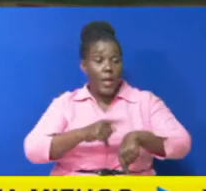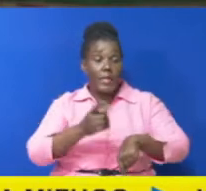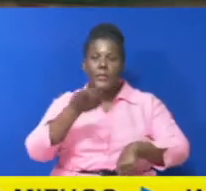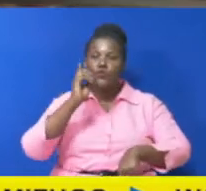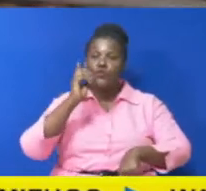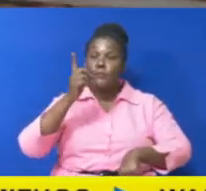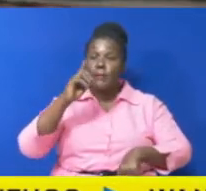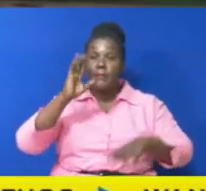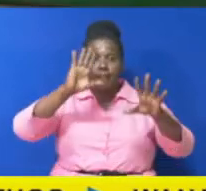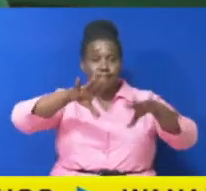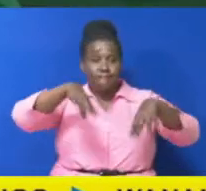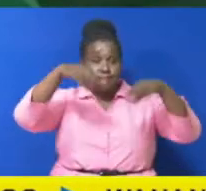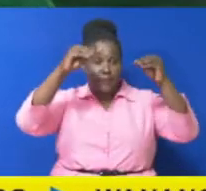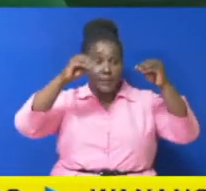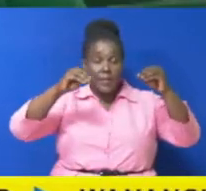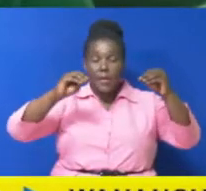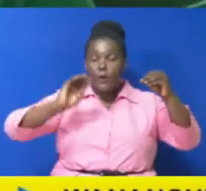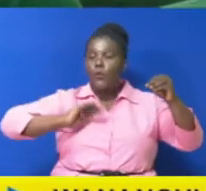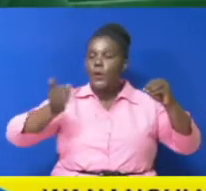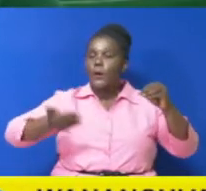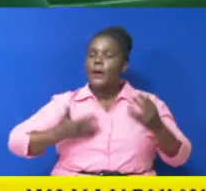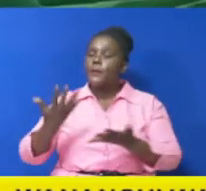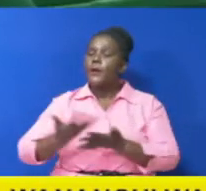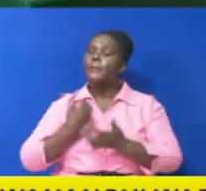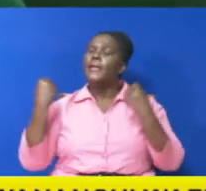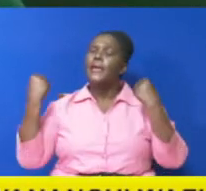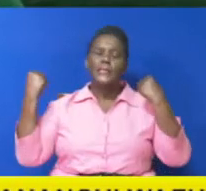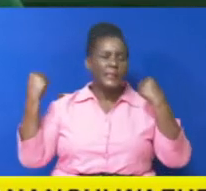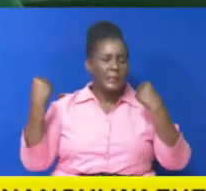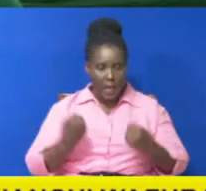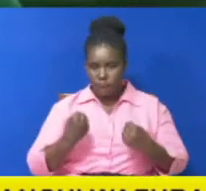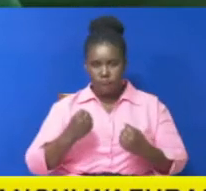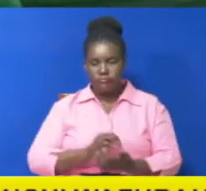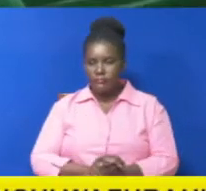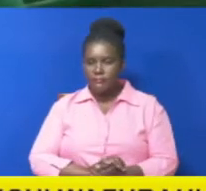mama ndio wanaoteseka zaidi kusaga.